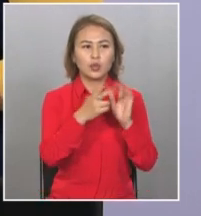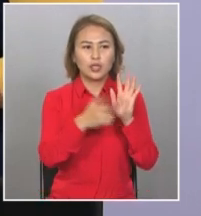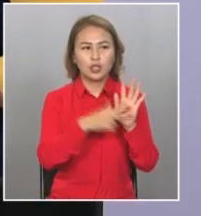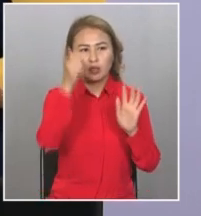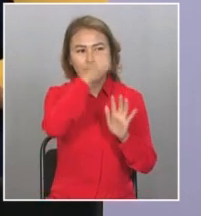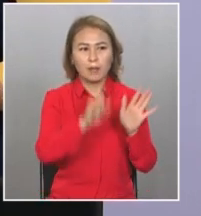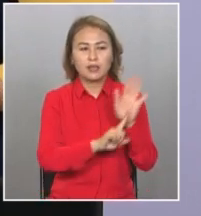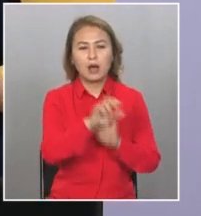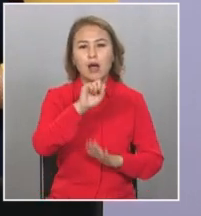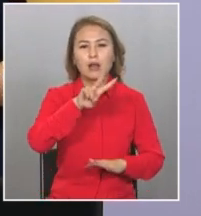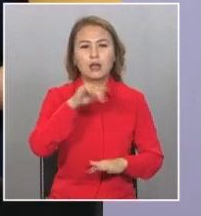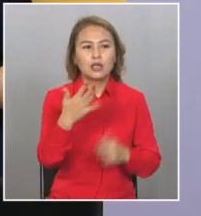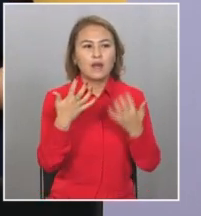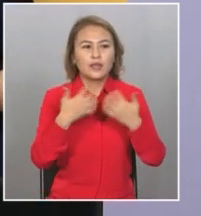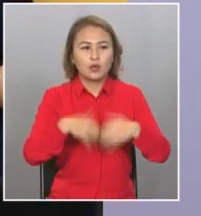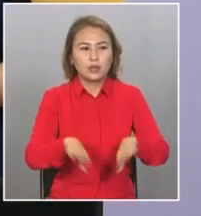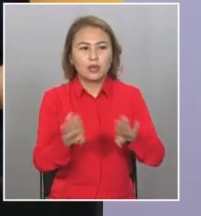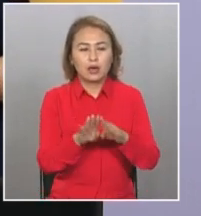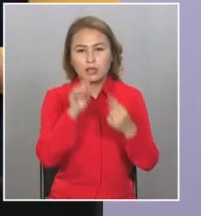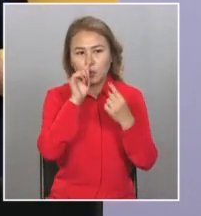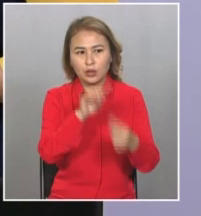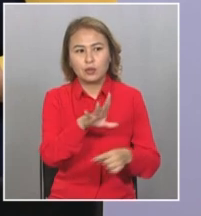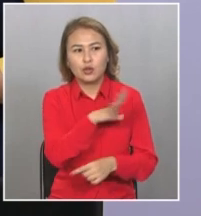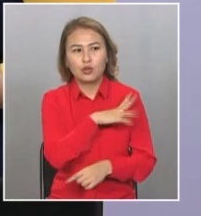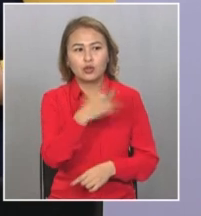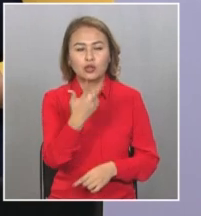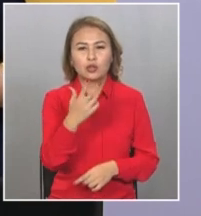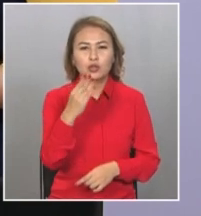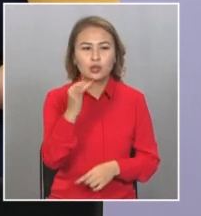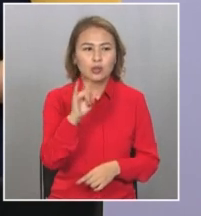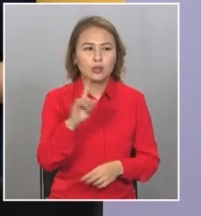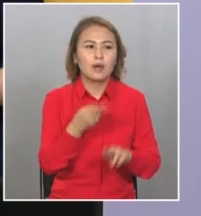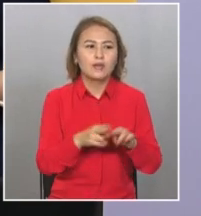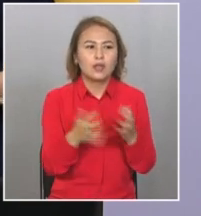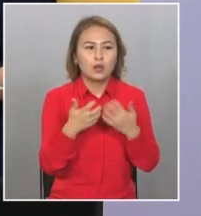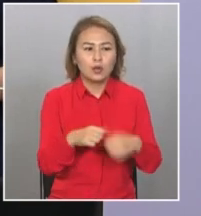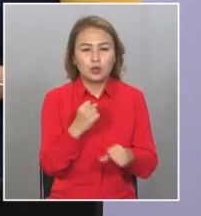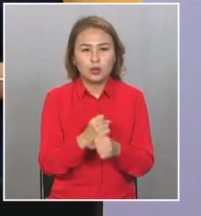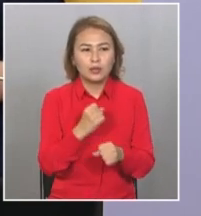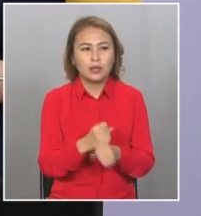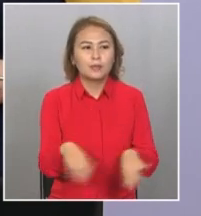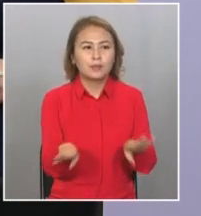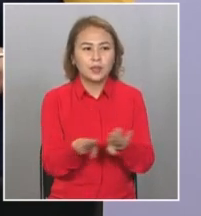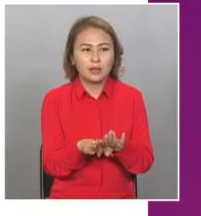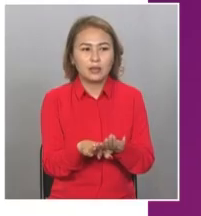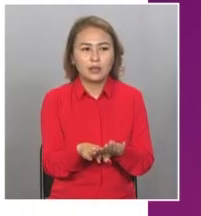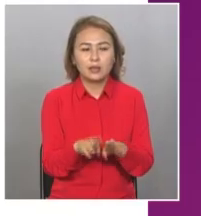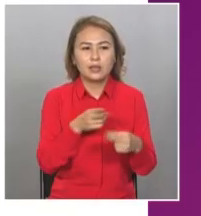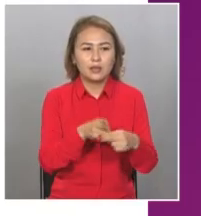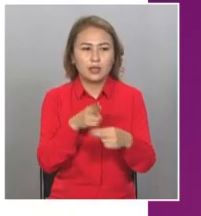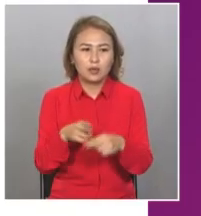1918 жылдың басынан алаш автономиясына қарсы шыға отырып, 300-діктер автономия құру жолында